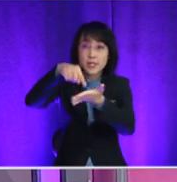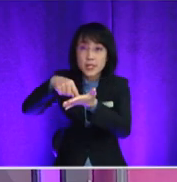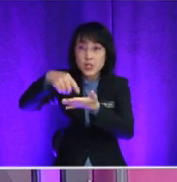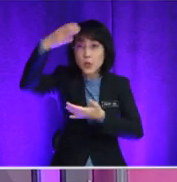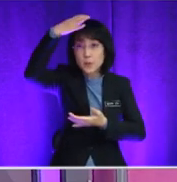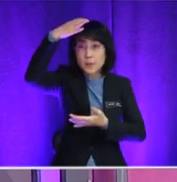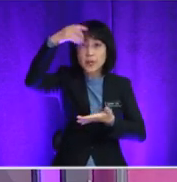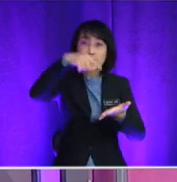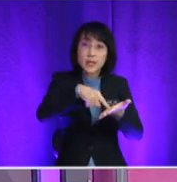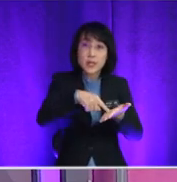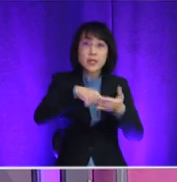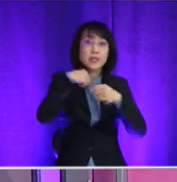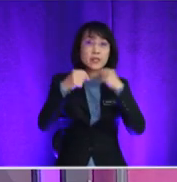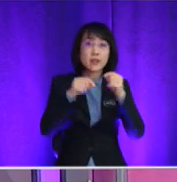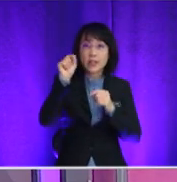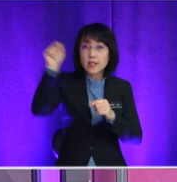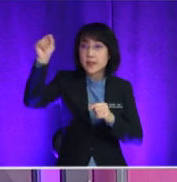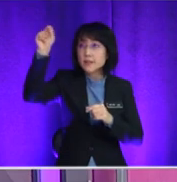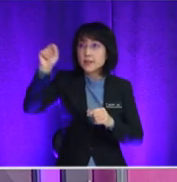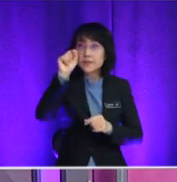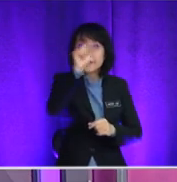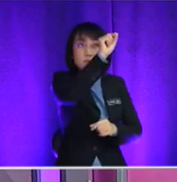keluarkan anak panah dan